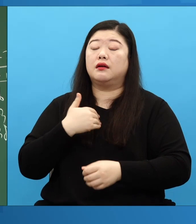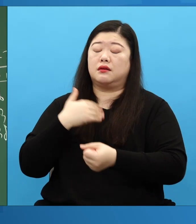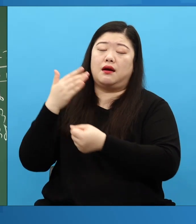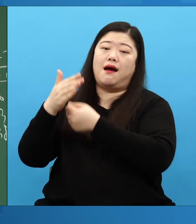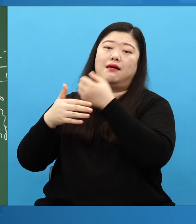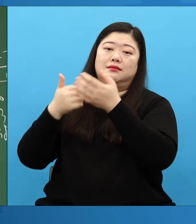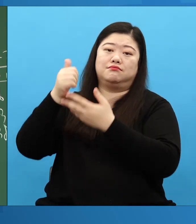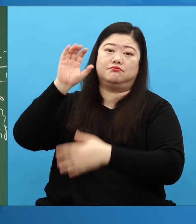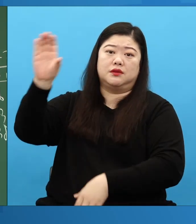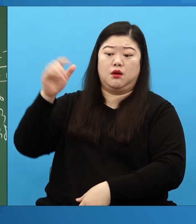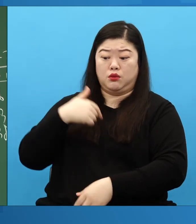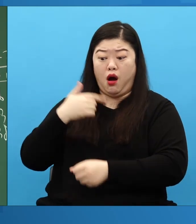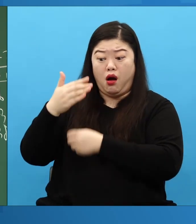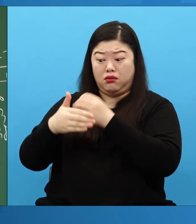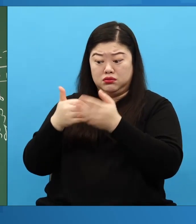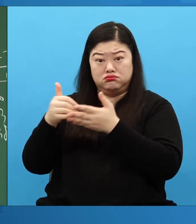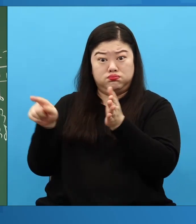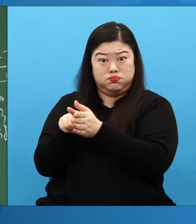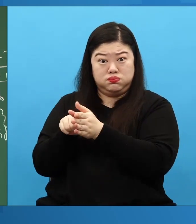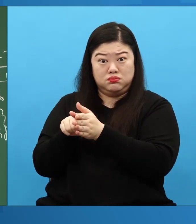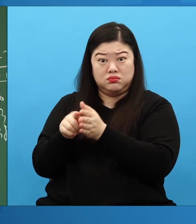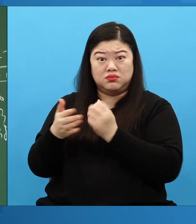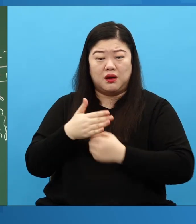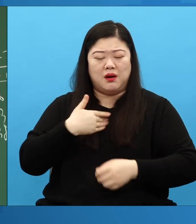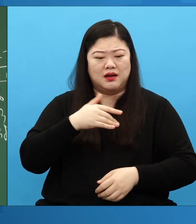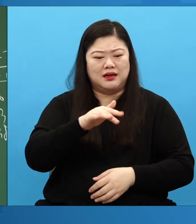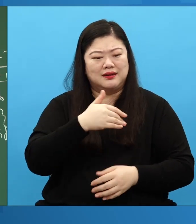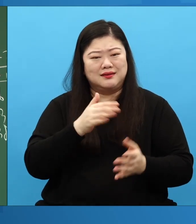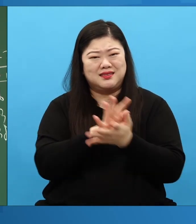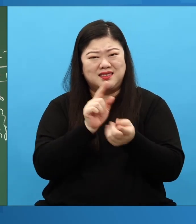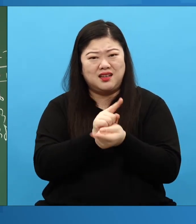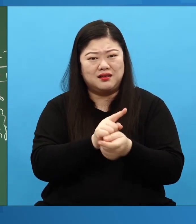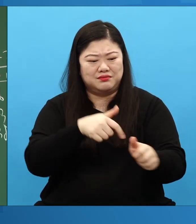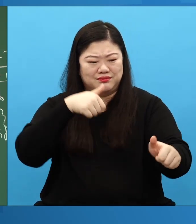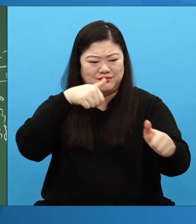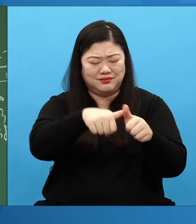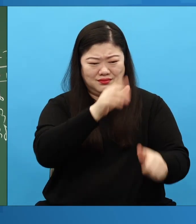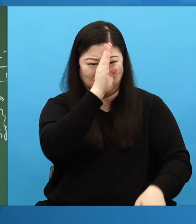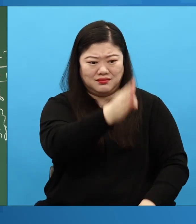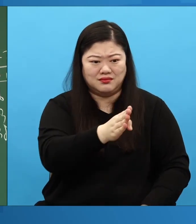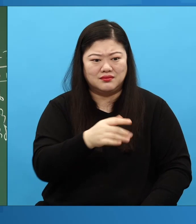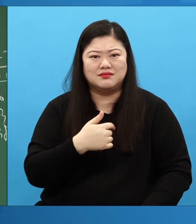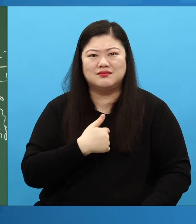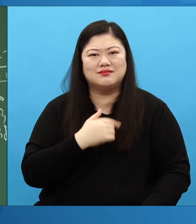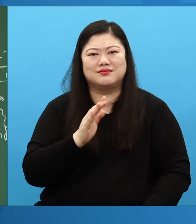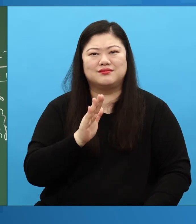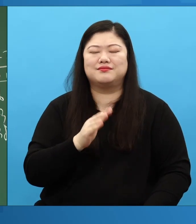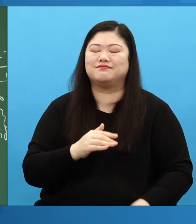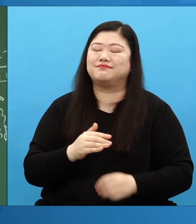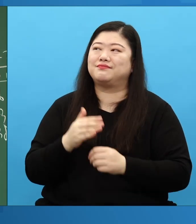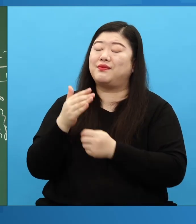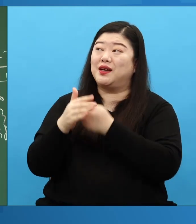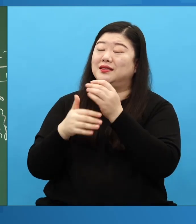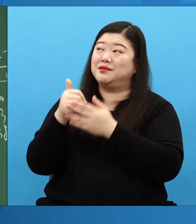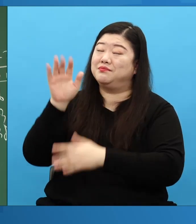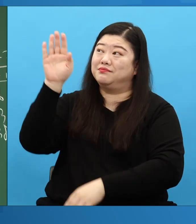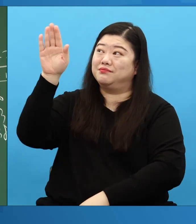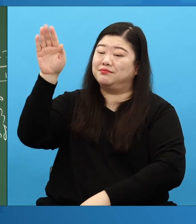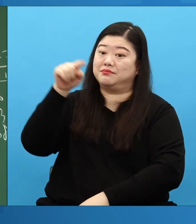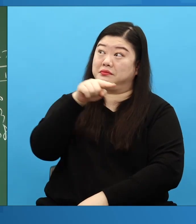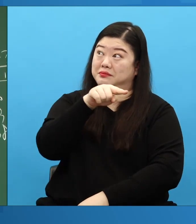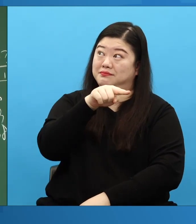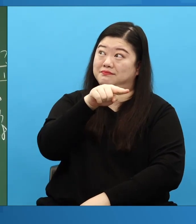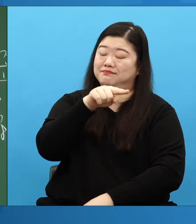하나님을 믿는데 굳이 그 내가 뭐 손을 대고 그럴 필요가 없잖아요. Now, I believe in God, and therefore I don't have to really do anything about that person.